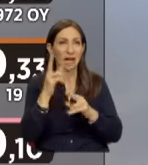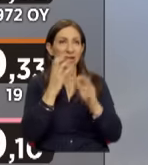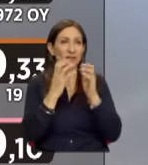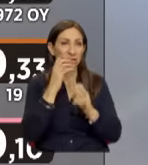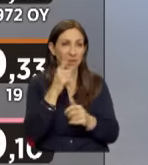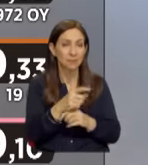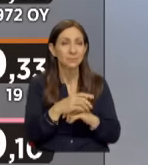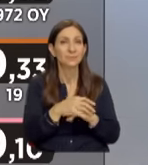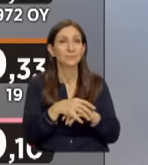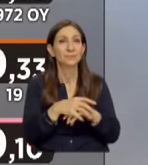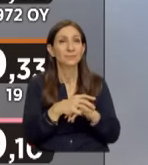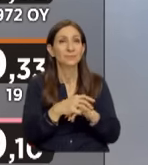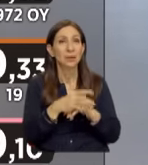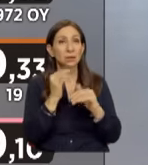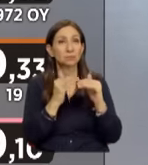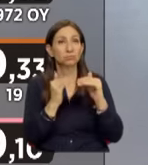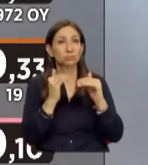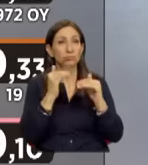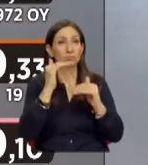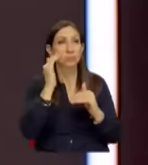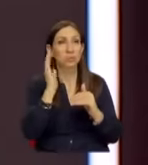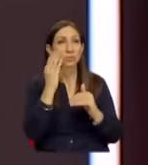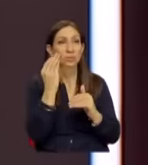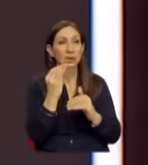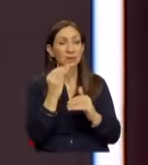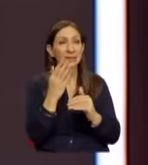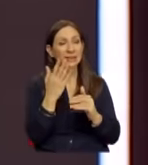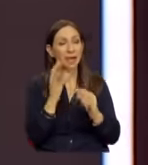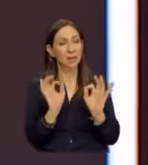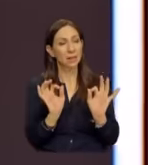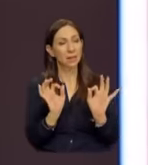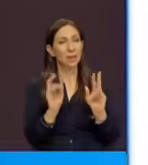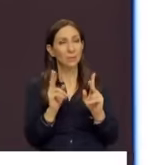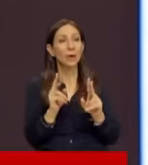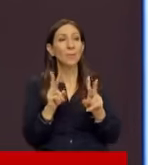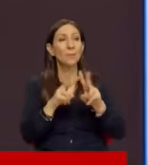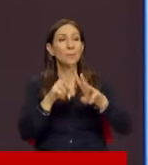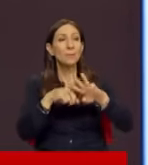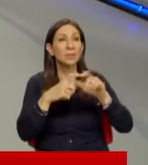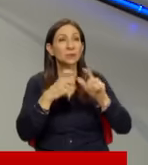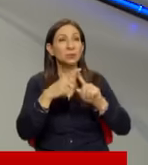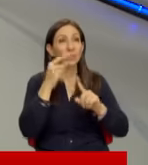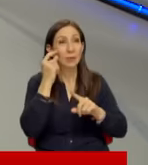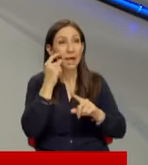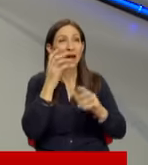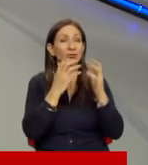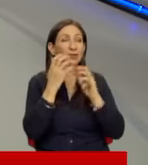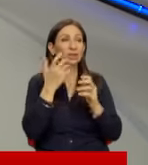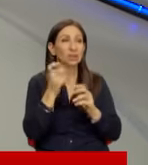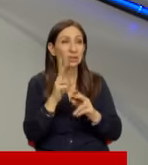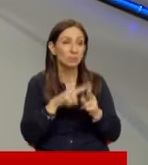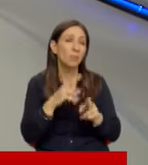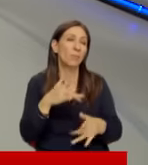Ayvacık'ta. Şimdi istikrar daha istikrarlı, yani vaziyet şeydi, daha stabil kalmış burası. Mesut Bayram'dan demek ki Ayvacıklılar, evet, memnun